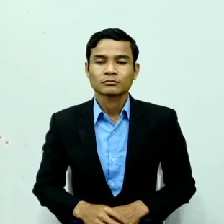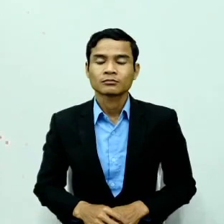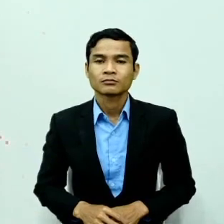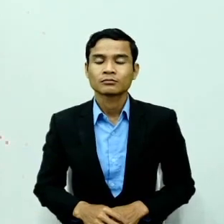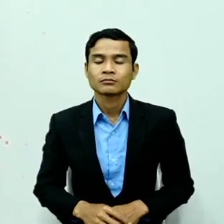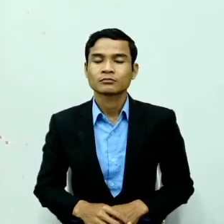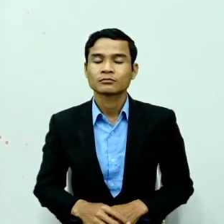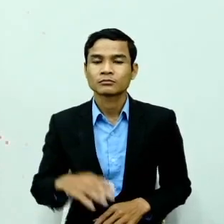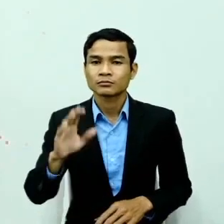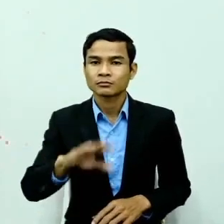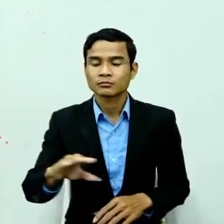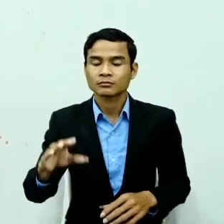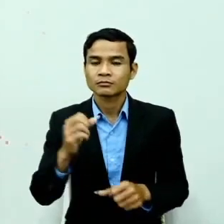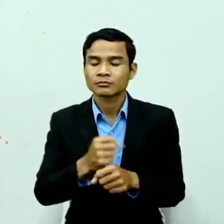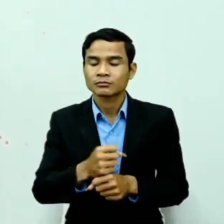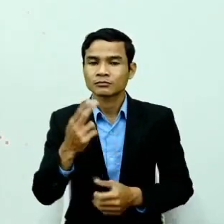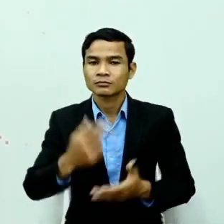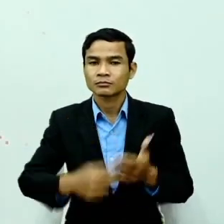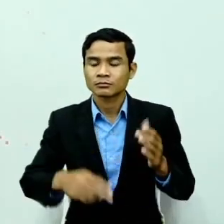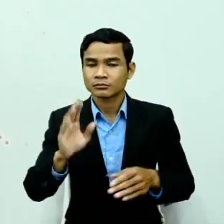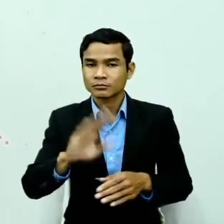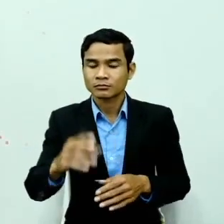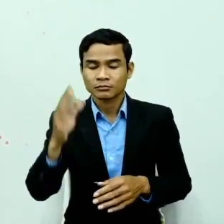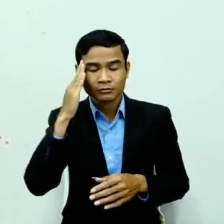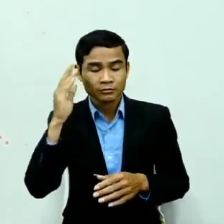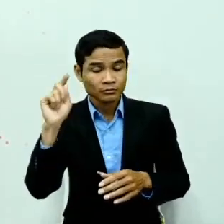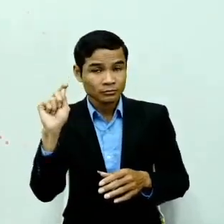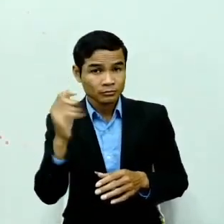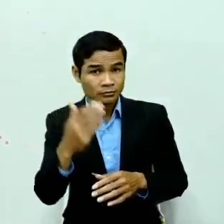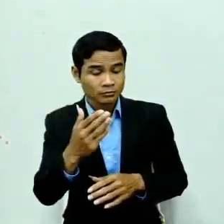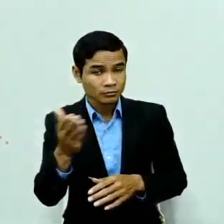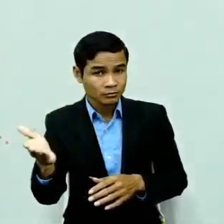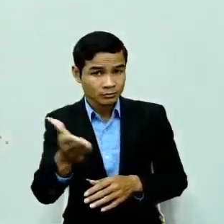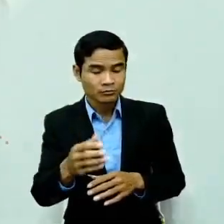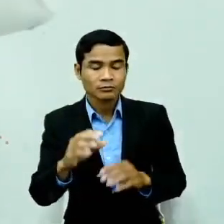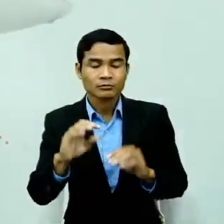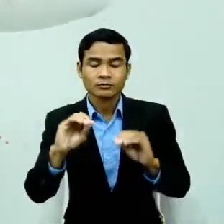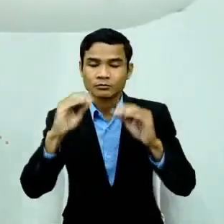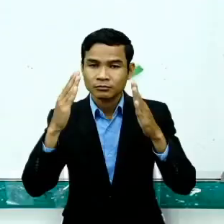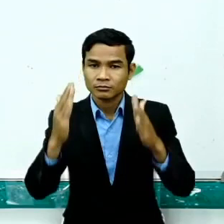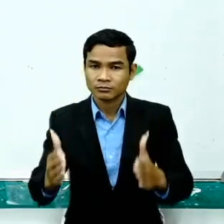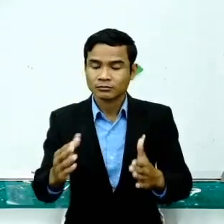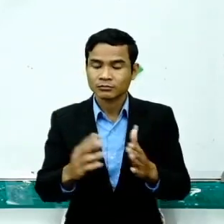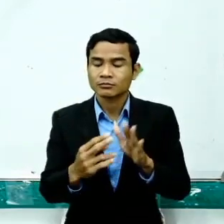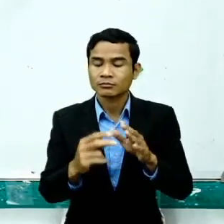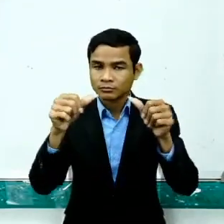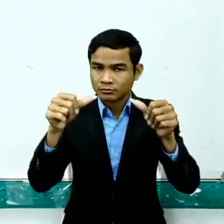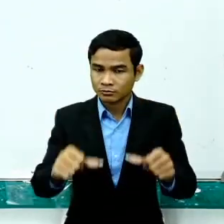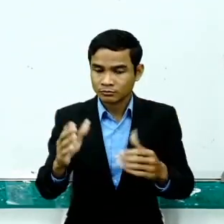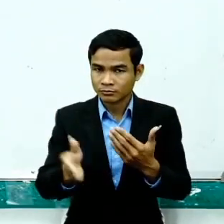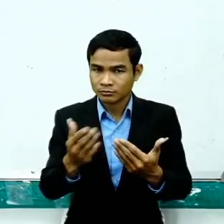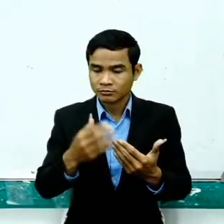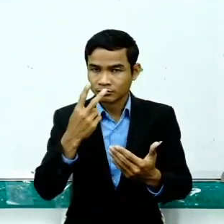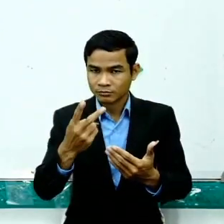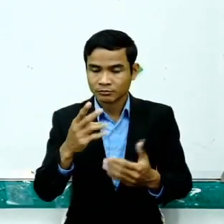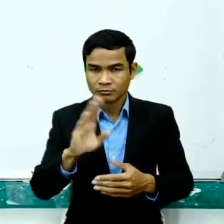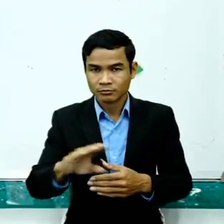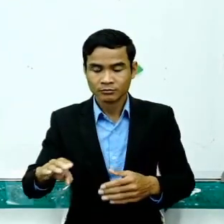chà ta quất công phong tệ thua ở vầy ạ con mơ mơ không rụp ní chà lên được rụp bật rụp tí ní nằm bề con nghi sử dụng cả mơ nó con